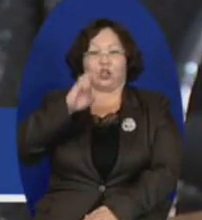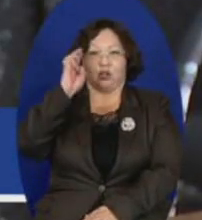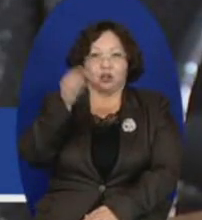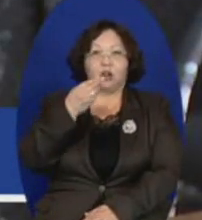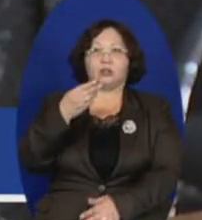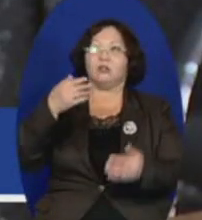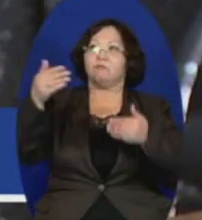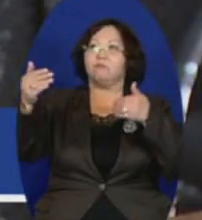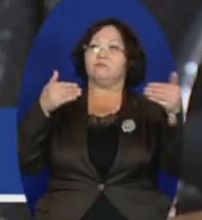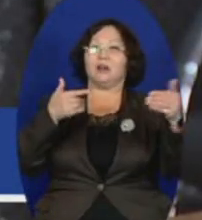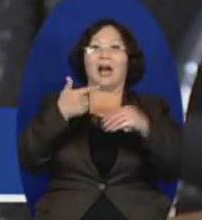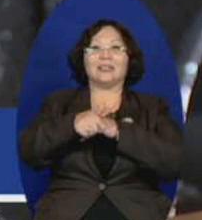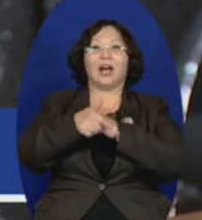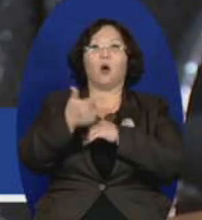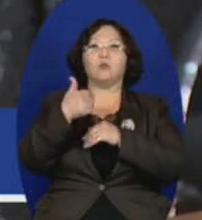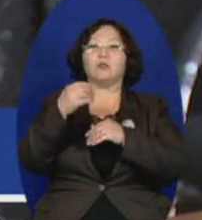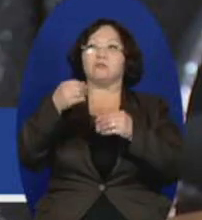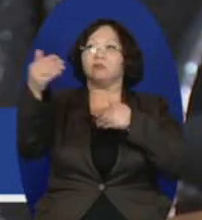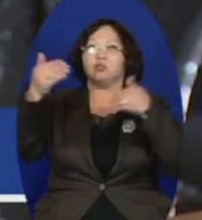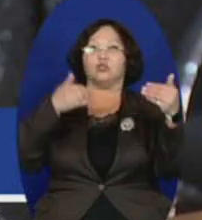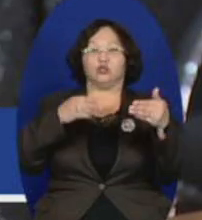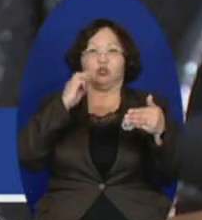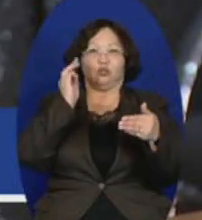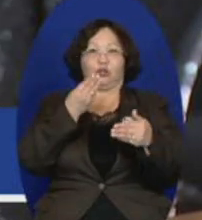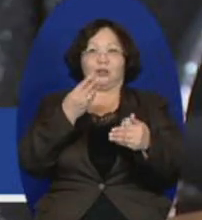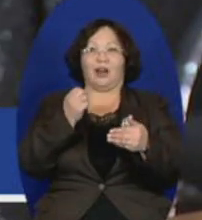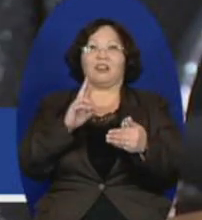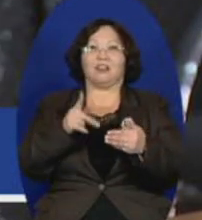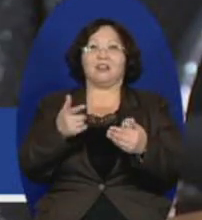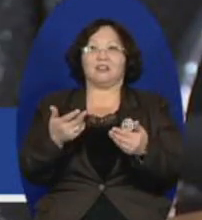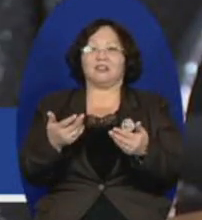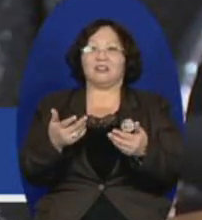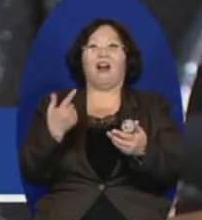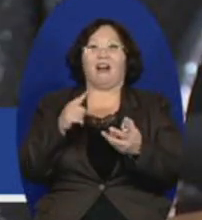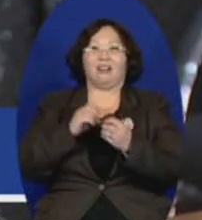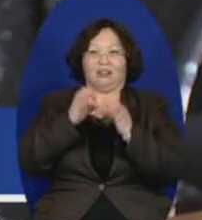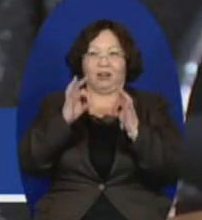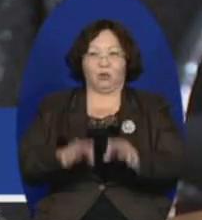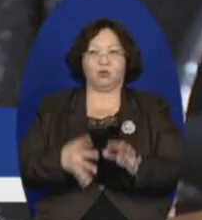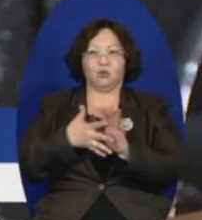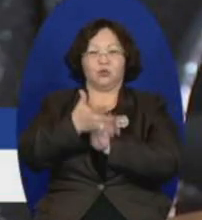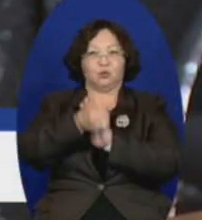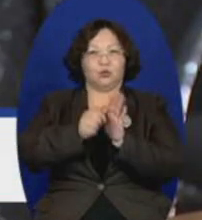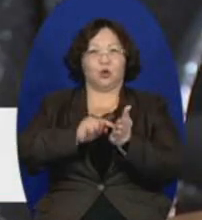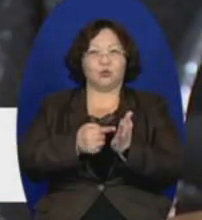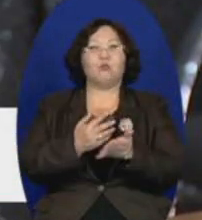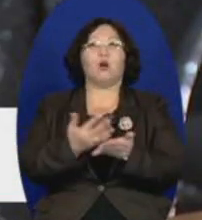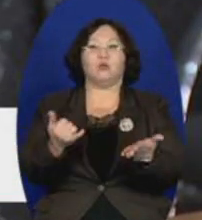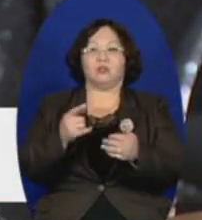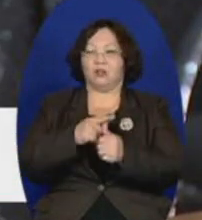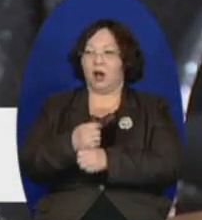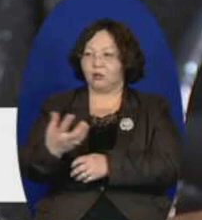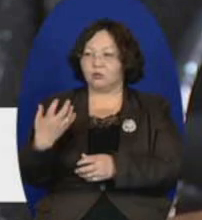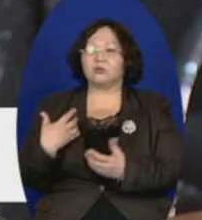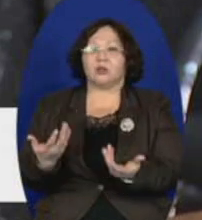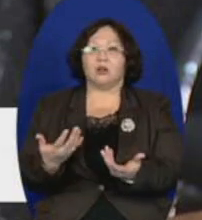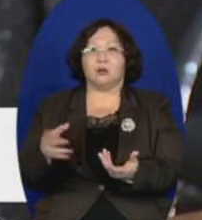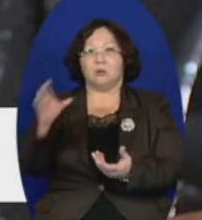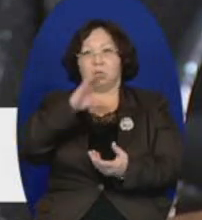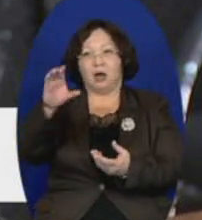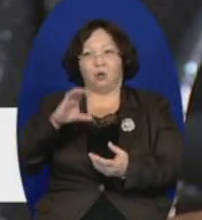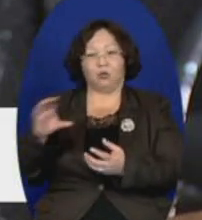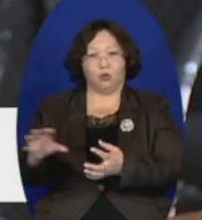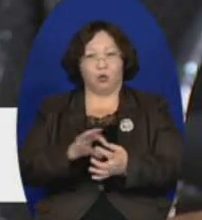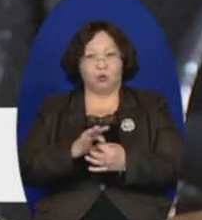аа? Хотод энийг хэн хариуцж байна аа? Төсөв мөнгө тавьсан юм уу? Байгууллагын уялдаа холбооноос нь болоод энэ